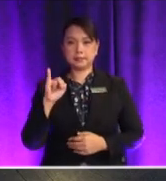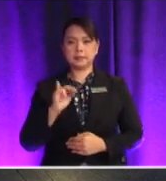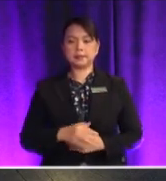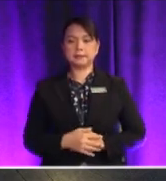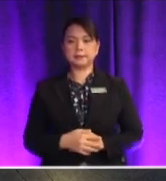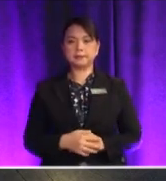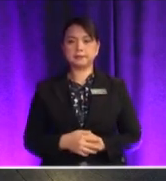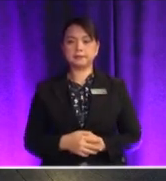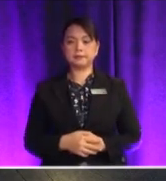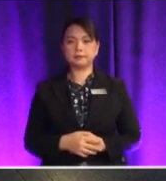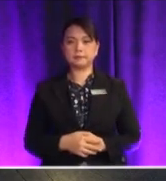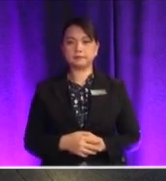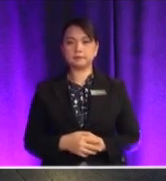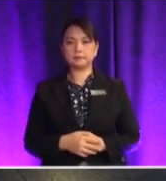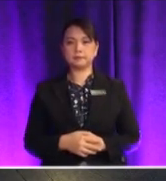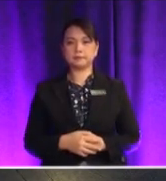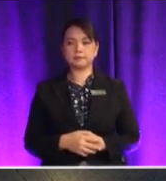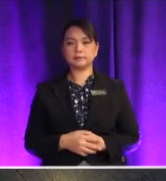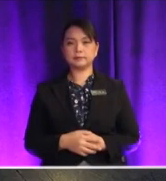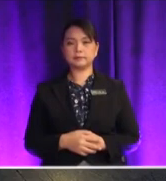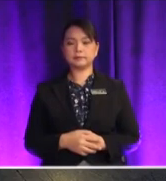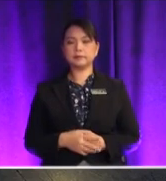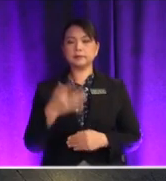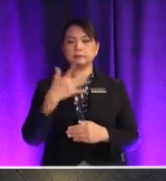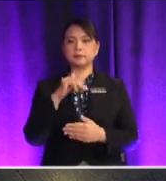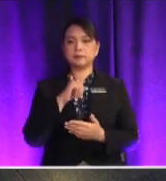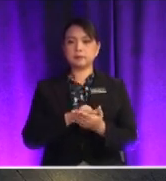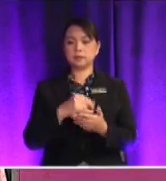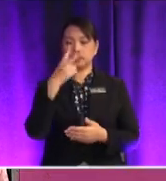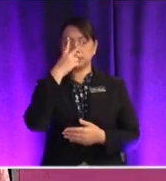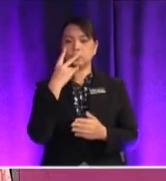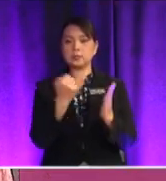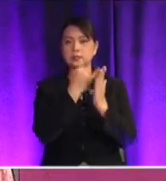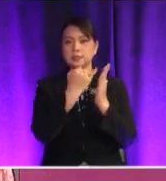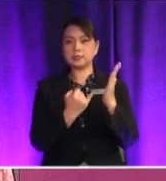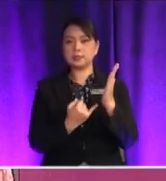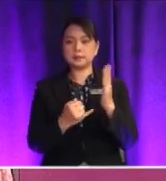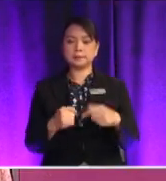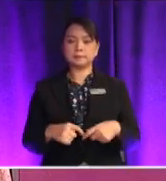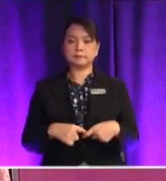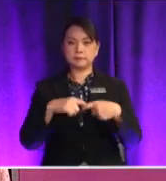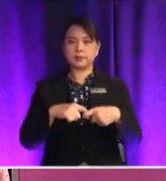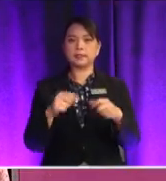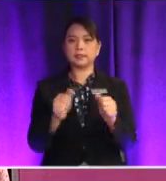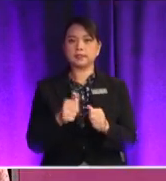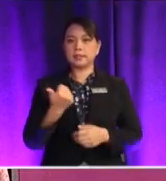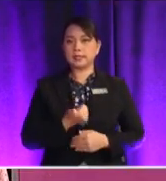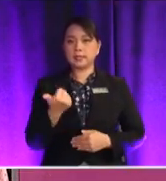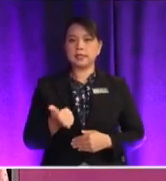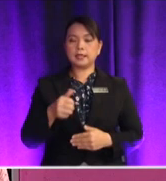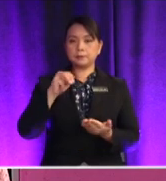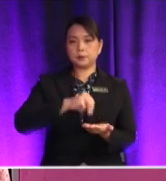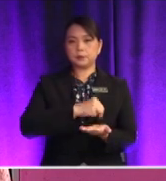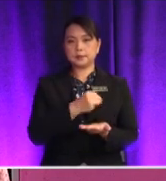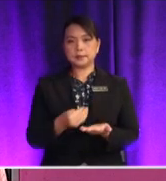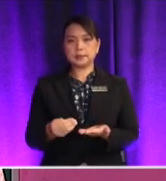Yeah. Okey, yang kelima iaitu daripada aspek kesenian. Ini kesenian yang menyentuh berkaitan dengan tadilah alat muzik. Kemudian